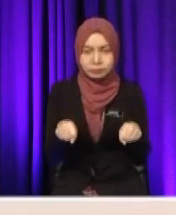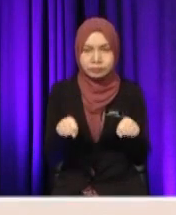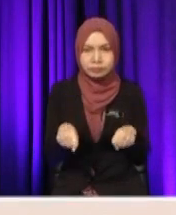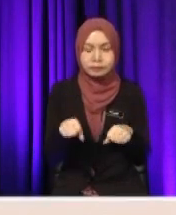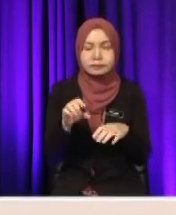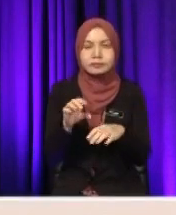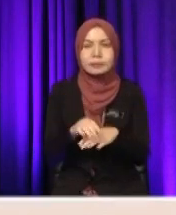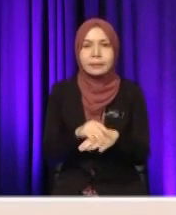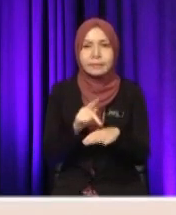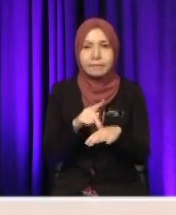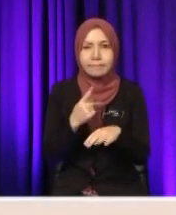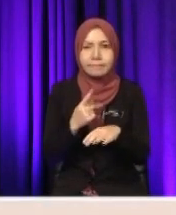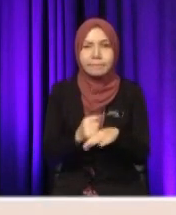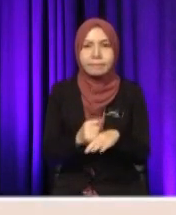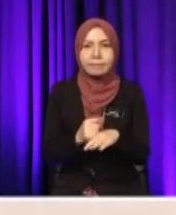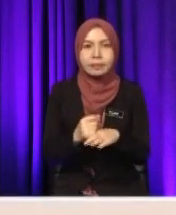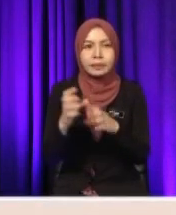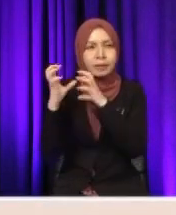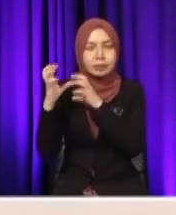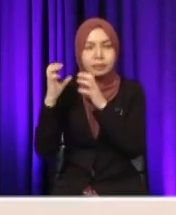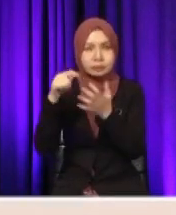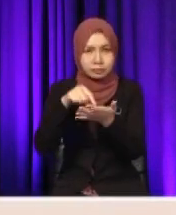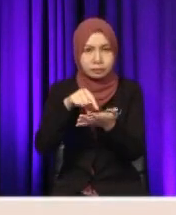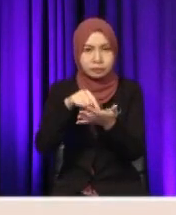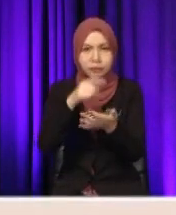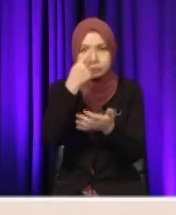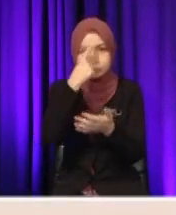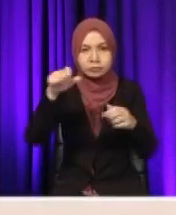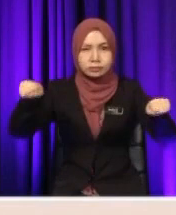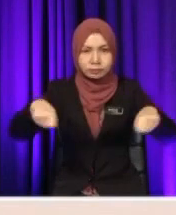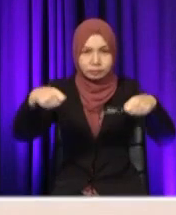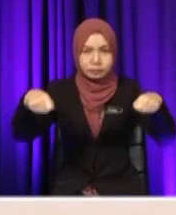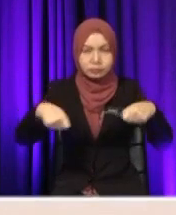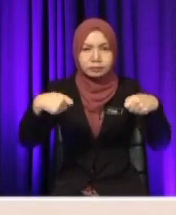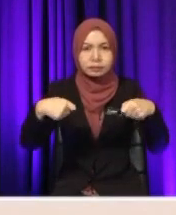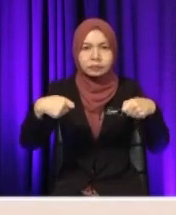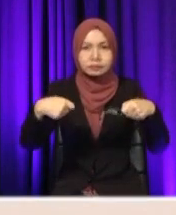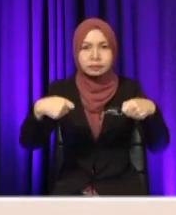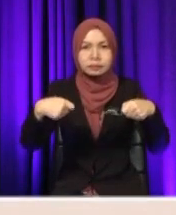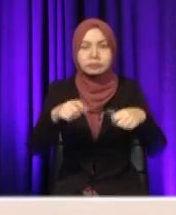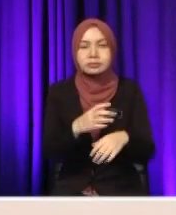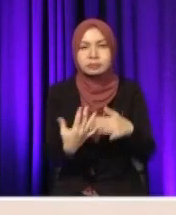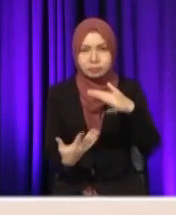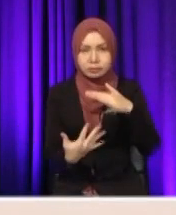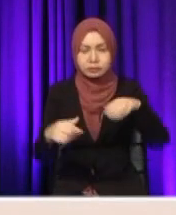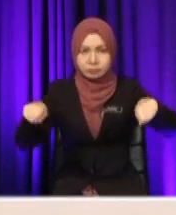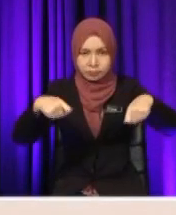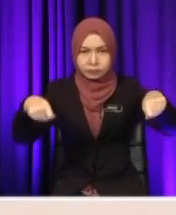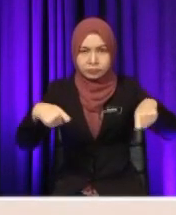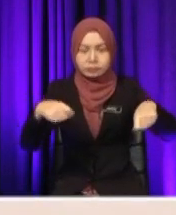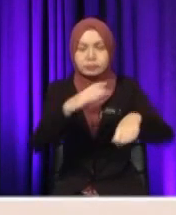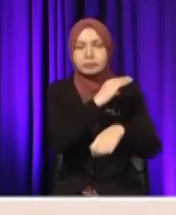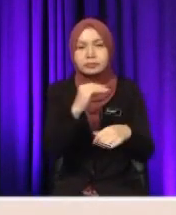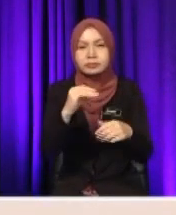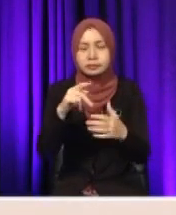sawit tadi, kita masak dia, kita rebus dia, and then kita boleh panaskan dia dan kita boleh pecahkan sabut-sabut dia untuk keluarkan minyak dan